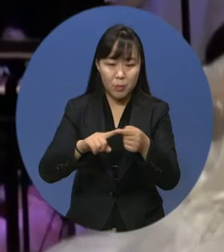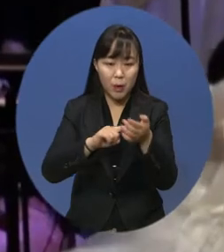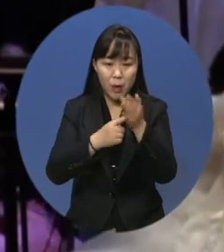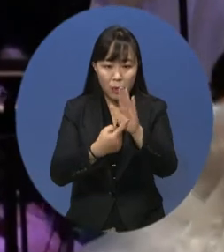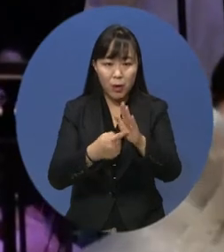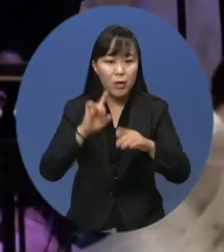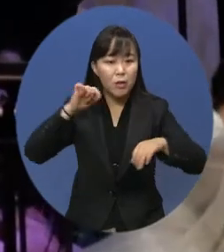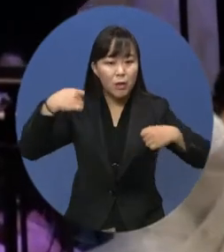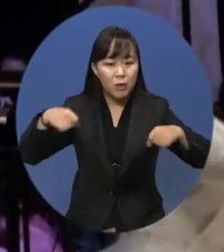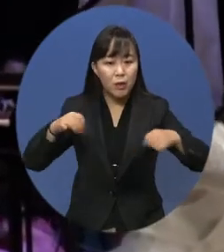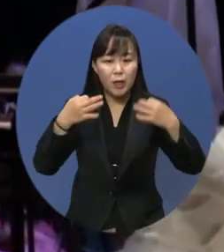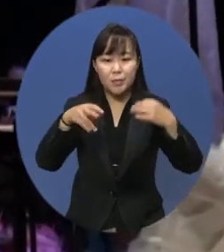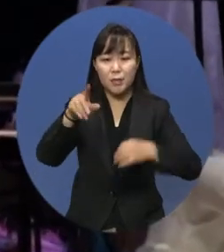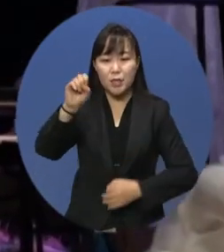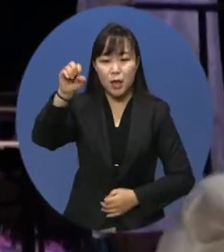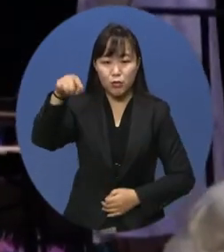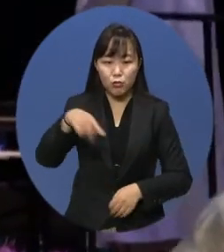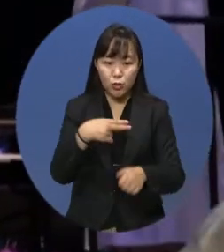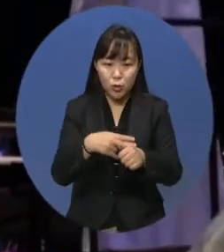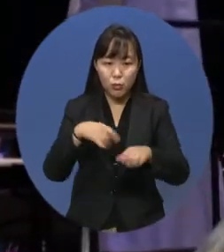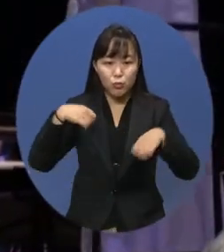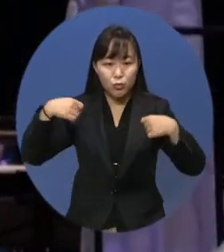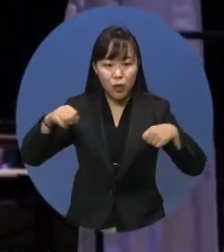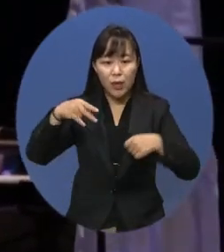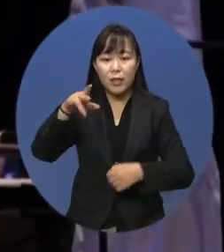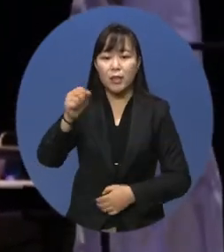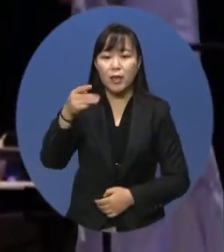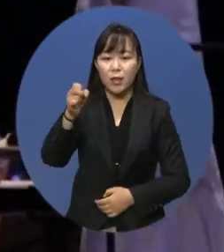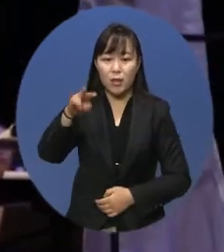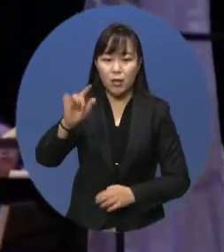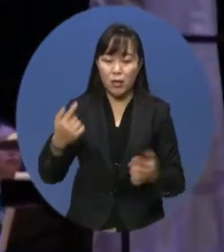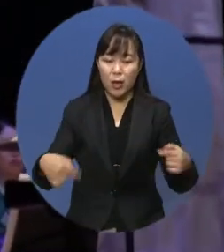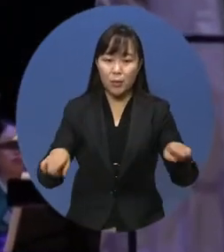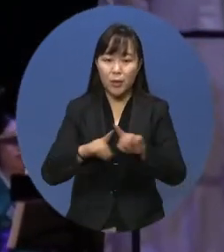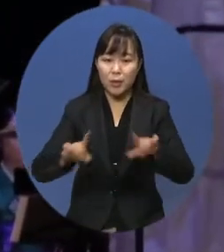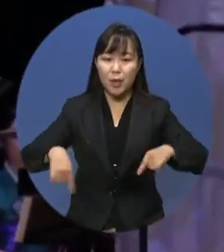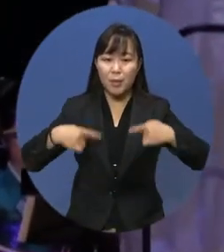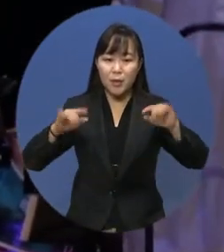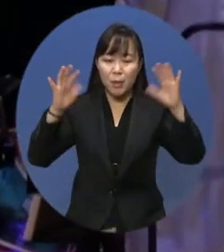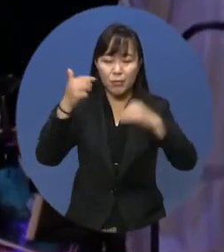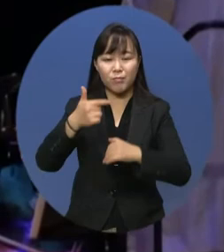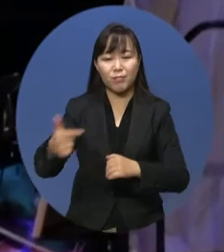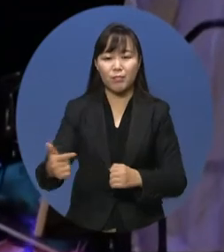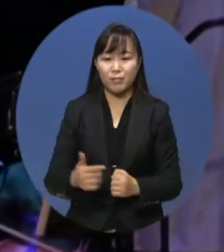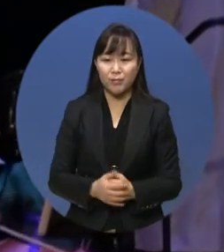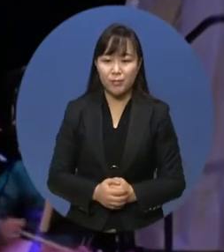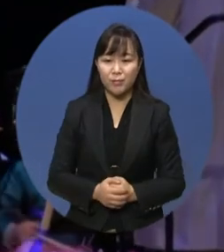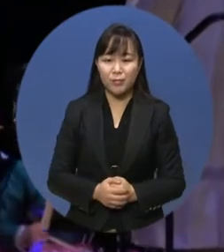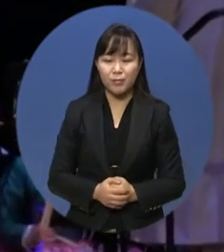연극 연출가 김창우 교수와 무용가 장태현이 참여해 큰 박수를 받았습니다.